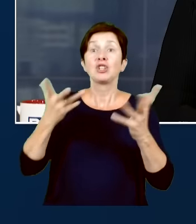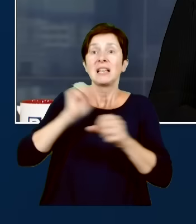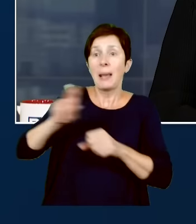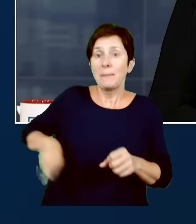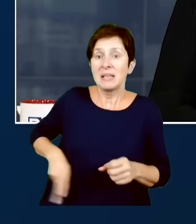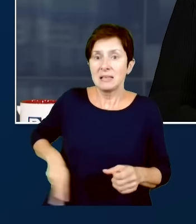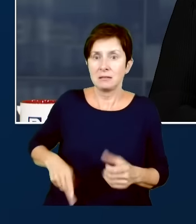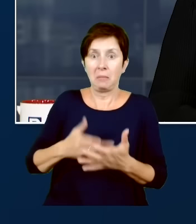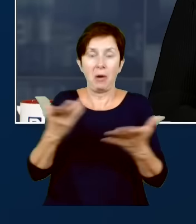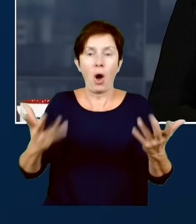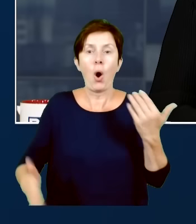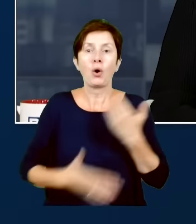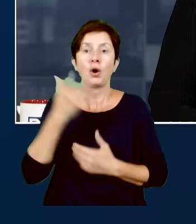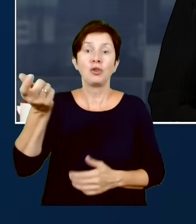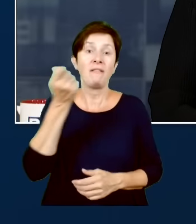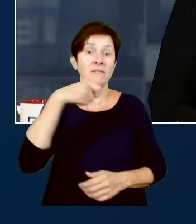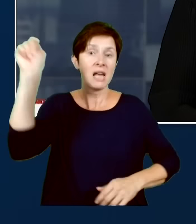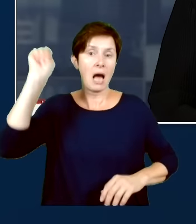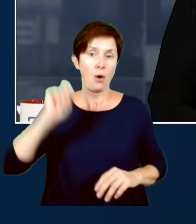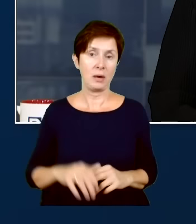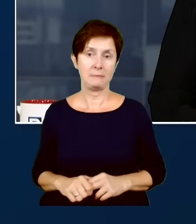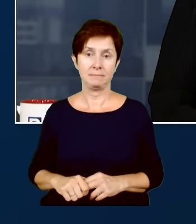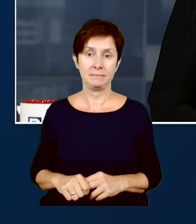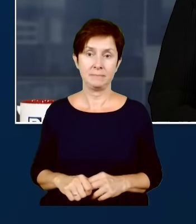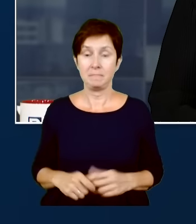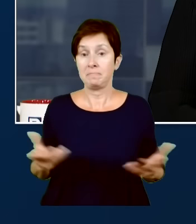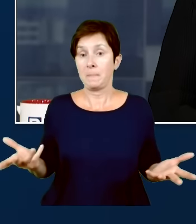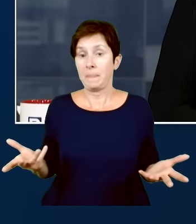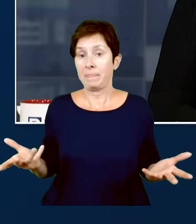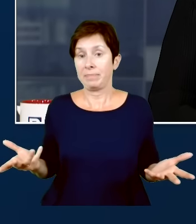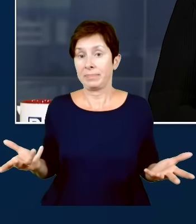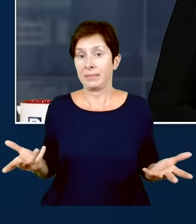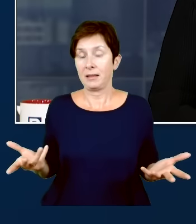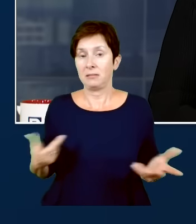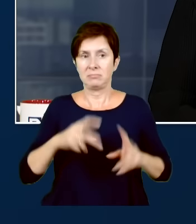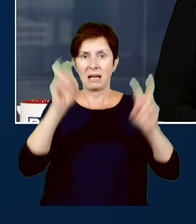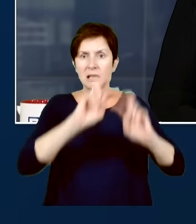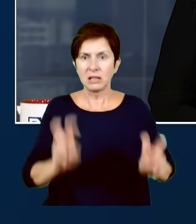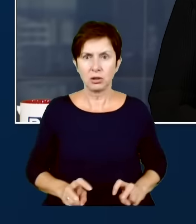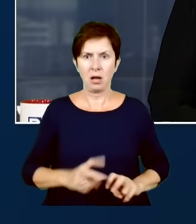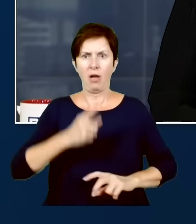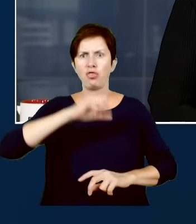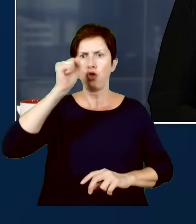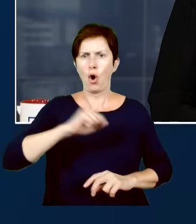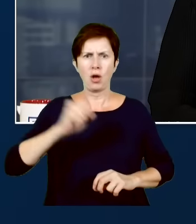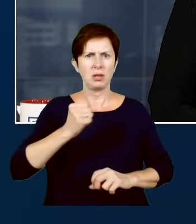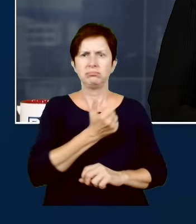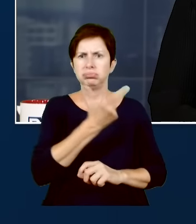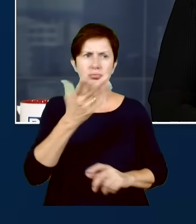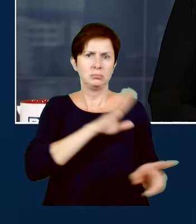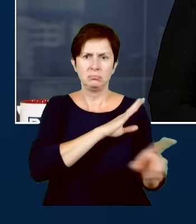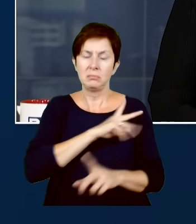Szanowni państwo wyjechał odpoczywa No katastrofa katastrofą tony ryb zdychają ale pan minister